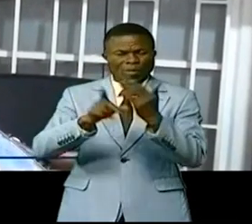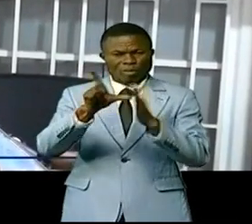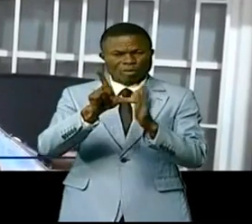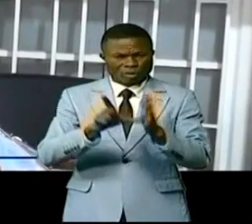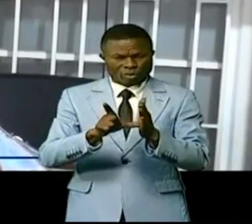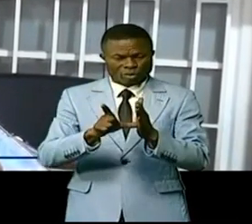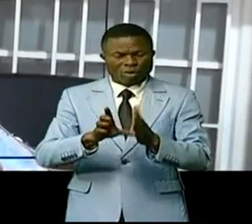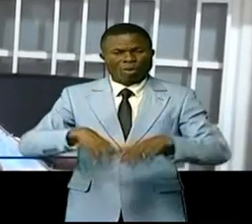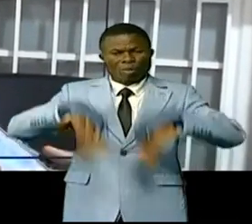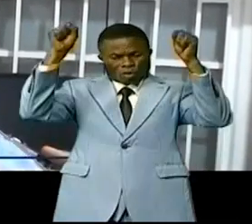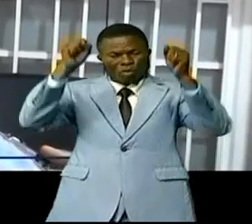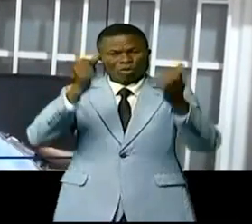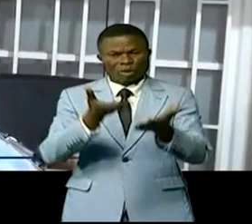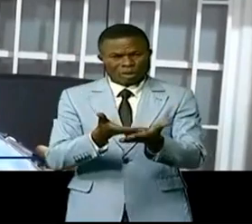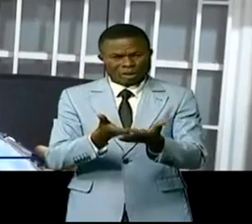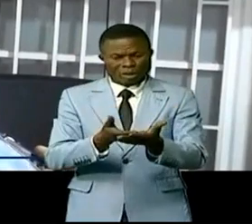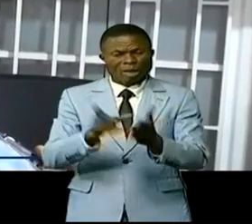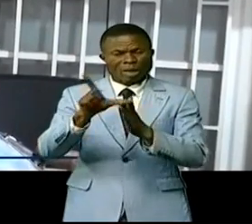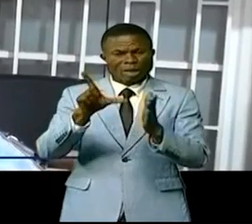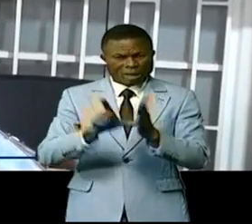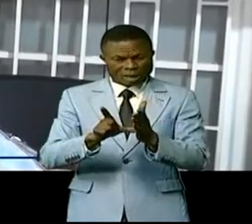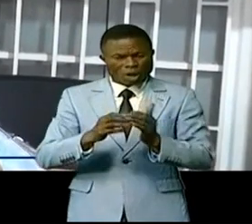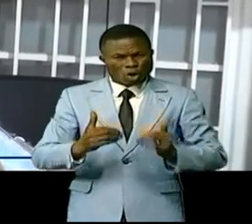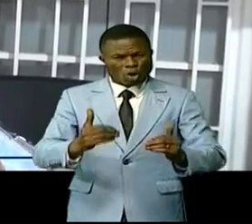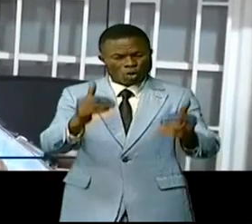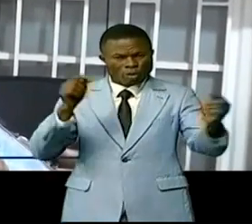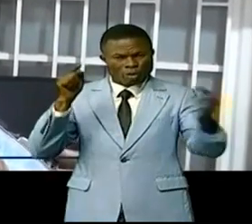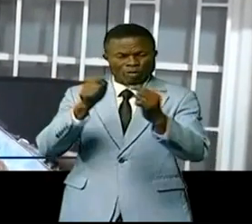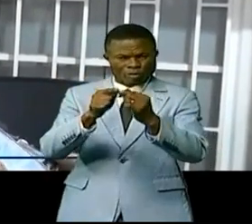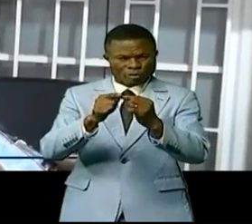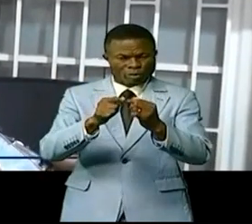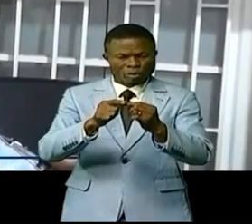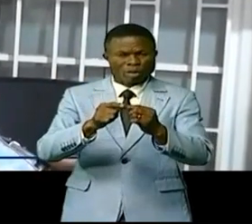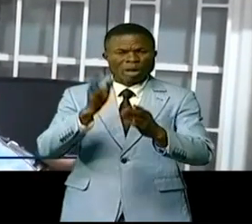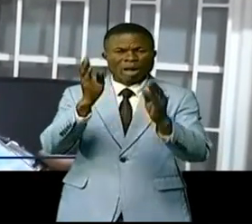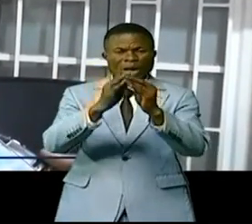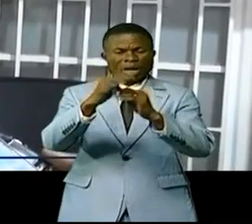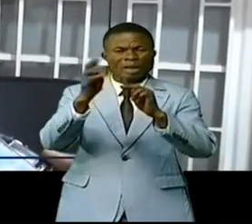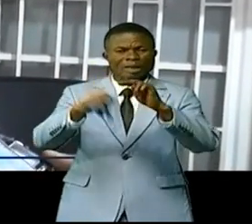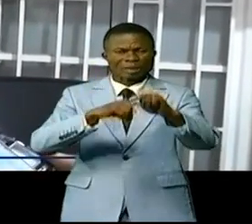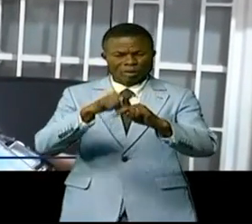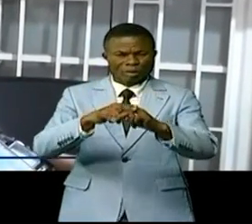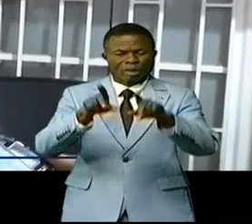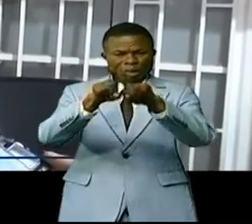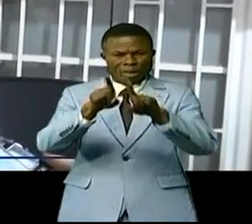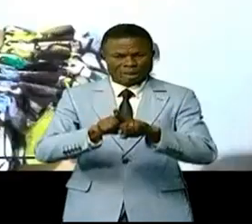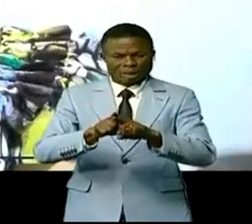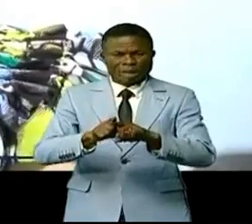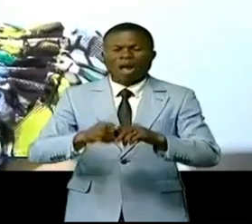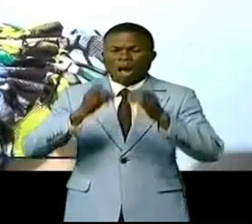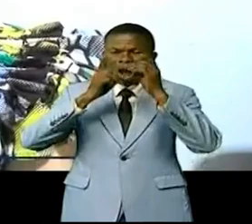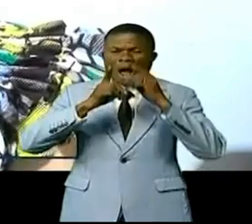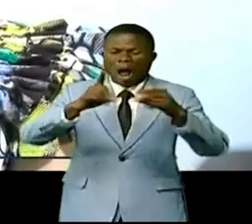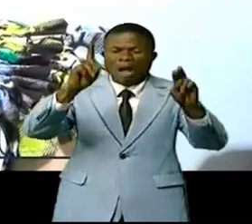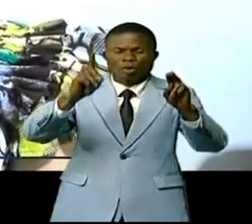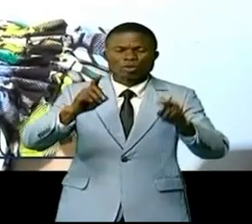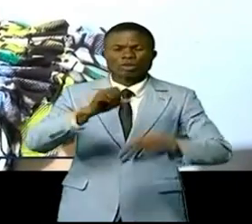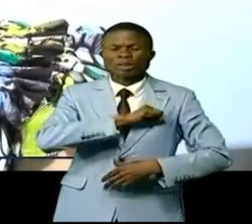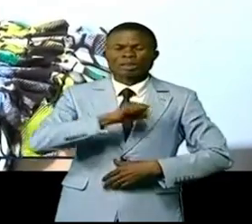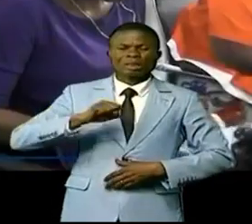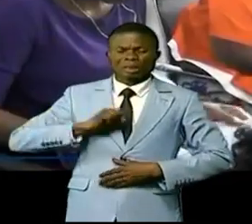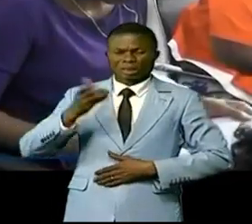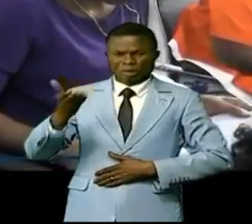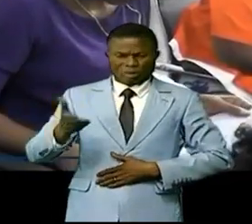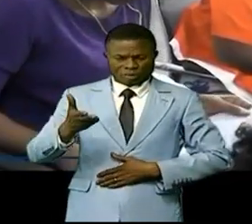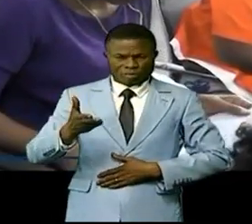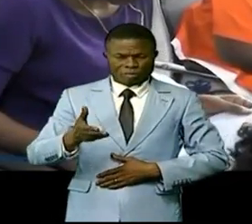sa validation, pour que la loi puisse cheminer vers l'Assemblée nationale et enfin être promulguée. La rapporteure de la CNDH